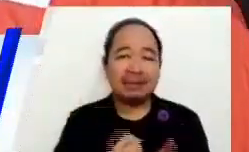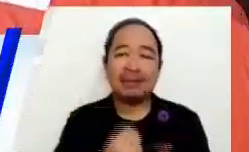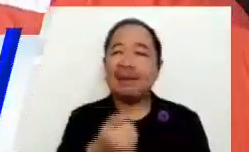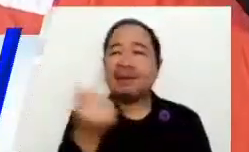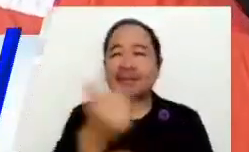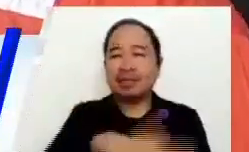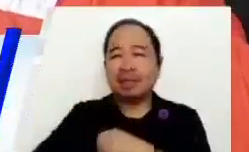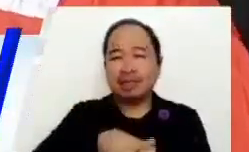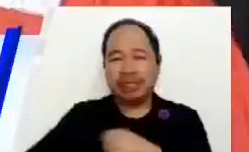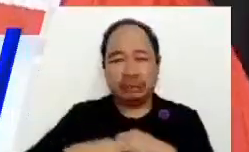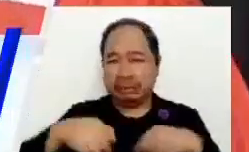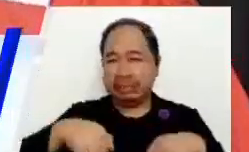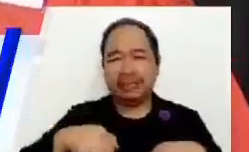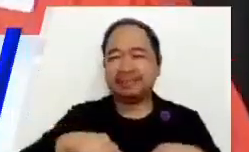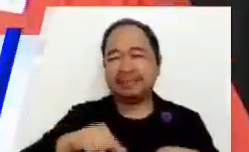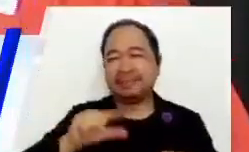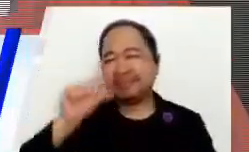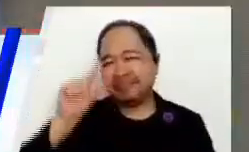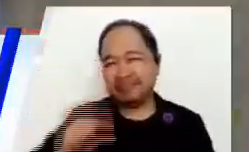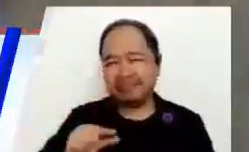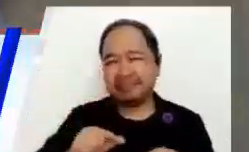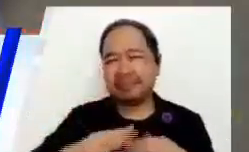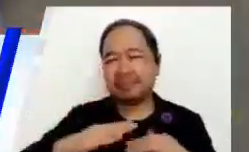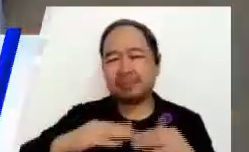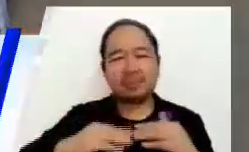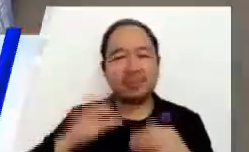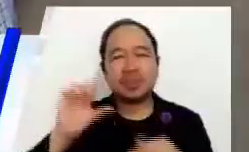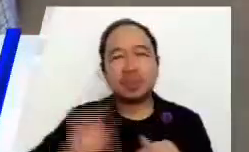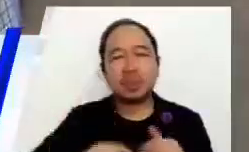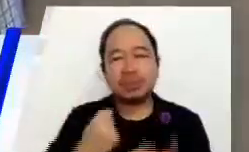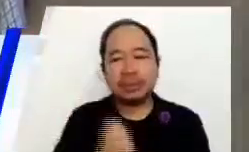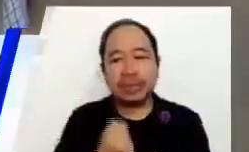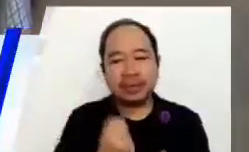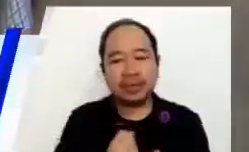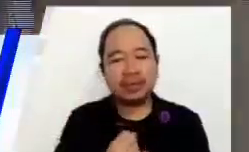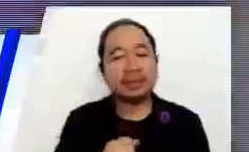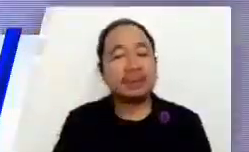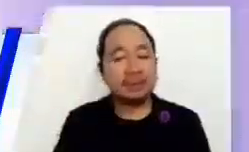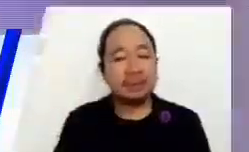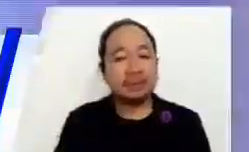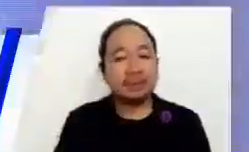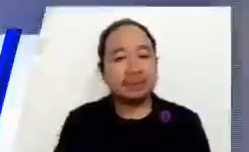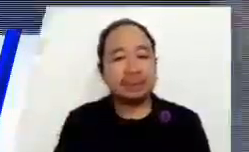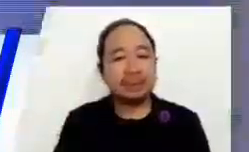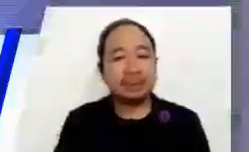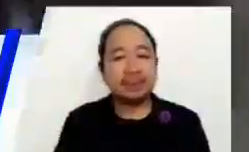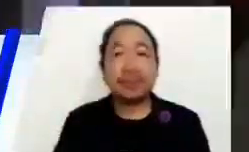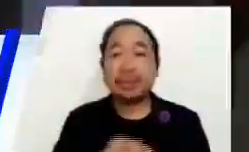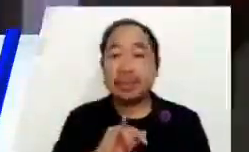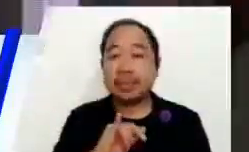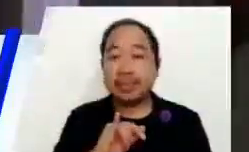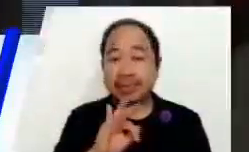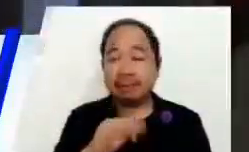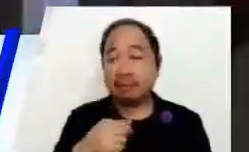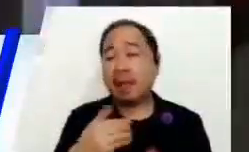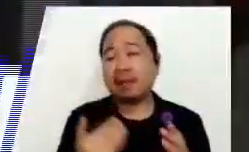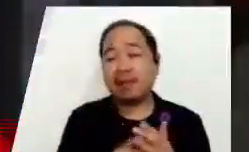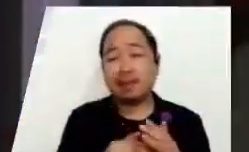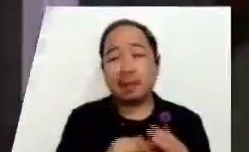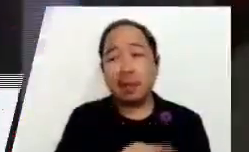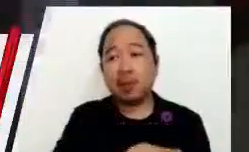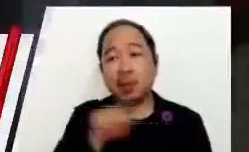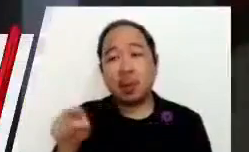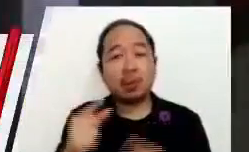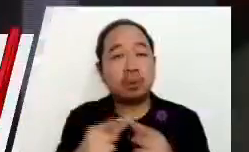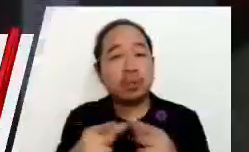po minimum lang po yung sahod. Gusto ko pong kung makabalik sa Japan o kaya sa ibang bansa pa sir